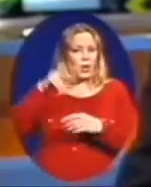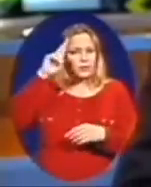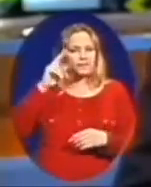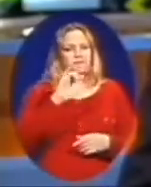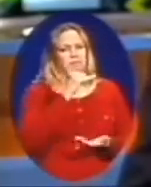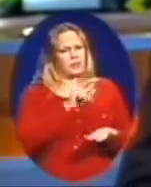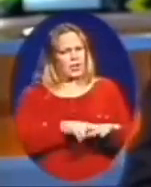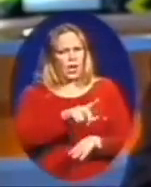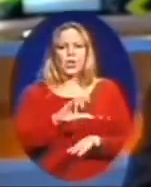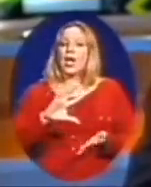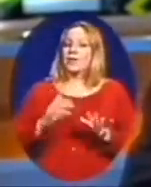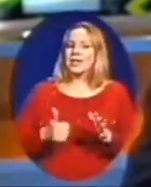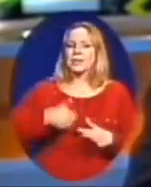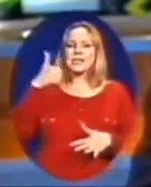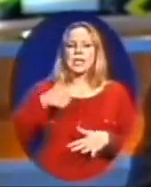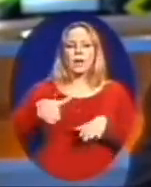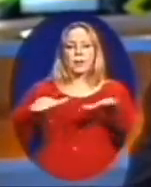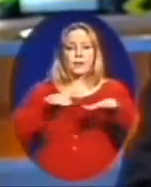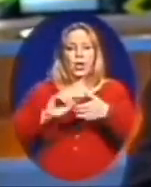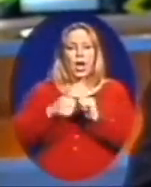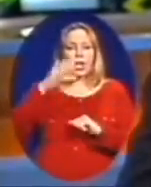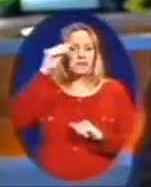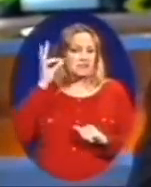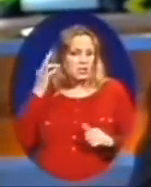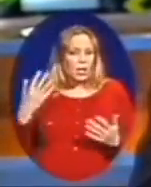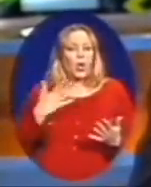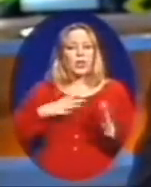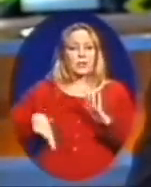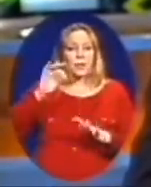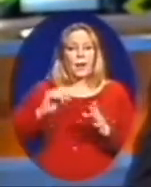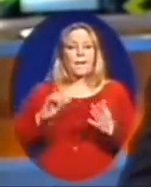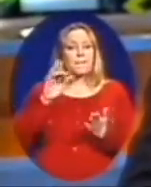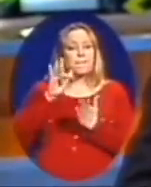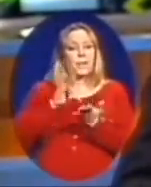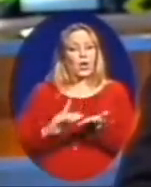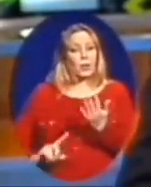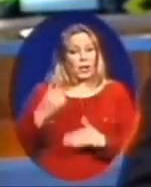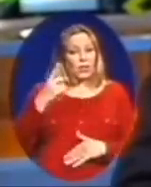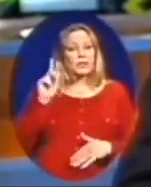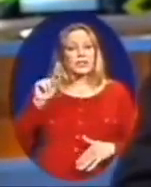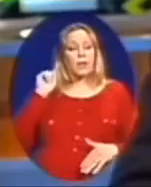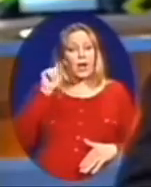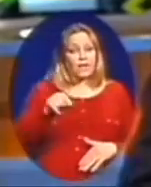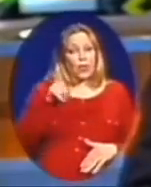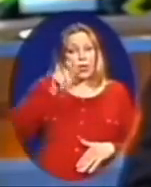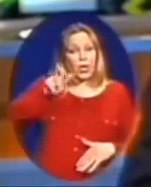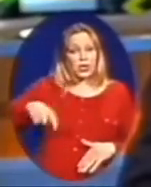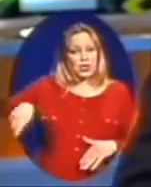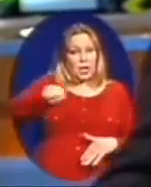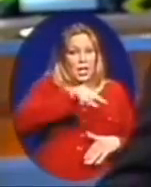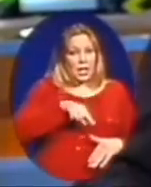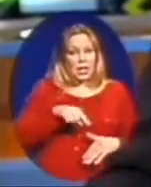אם שר בממשלה או שרה רוצים להיבחר במקום גבוה, הם צריכים לבוא אל הבוחרים